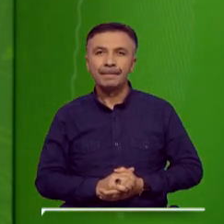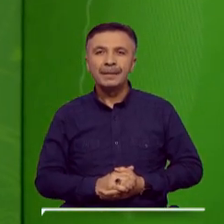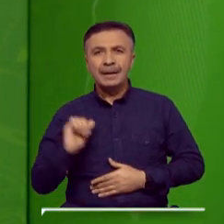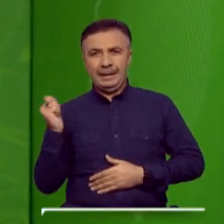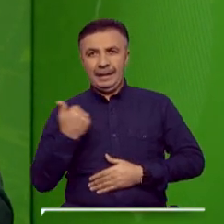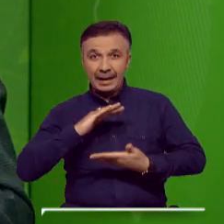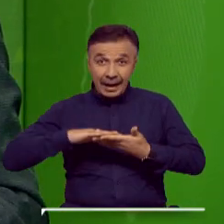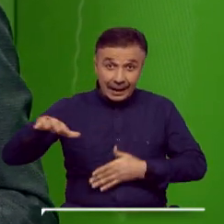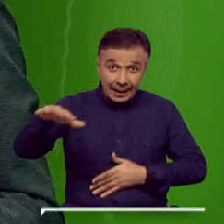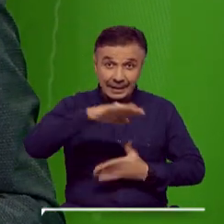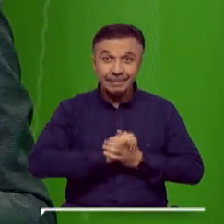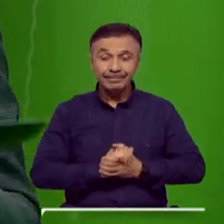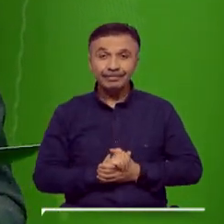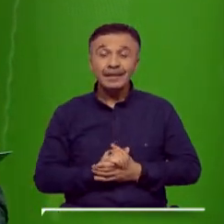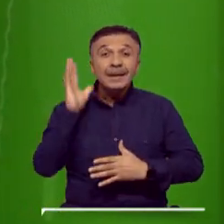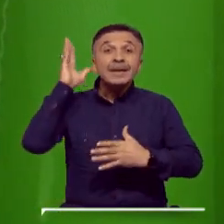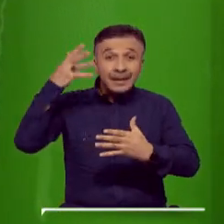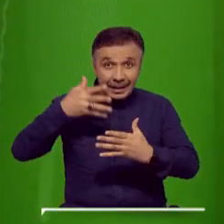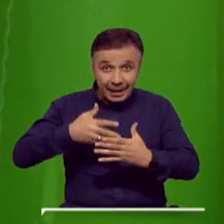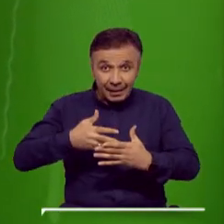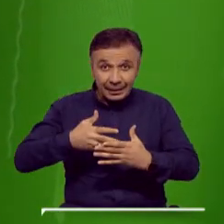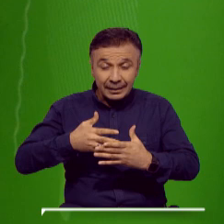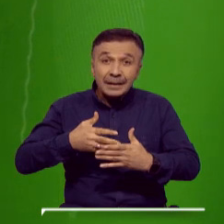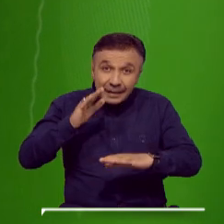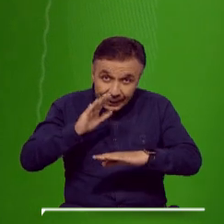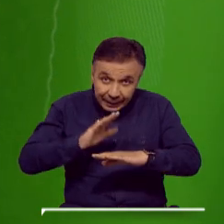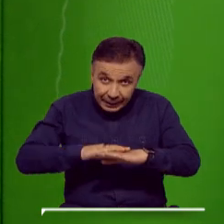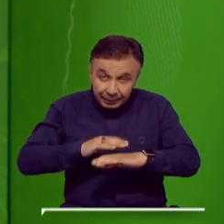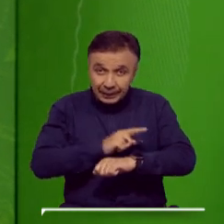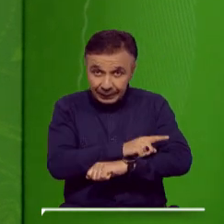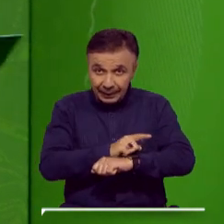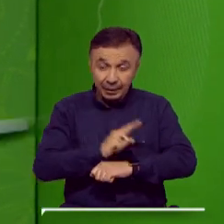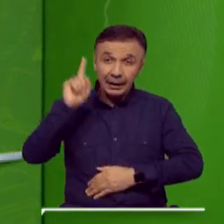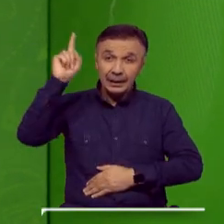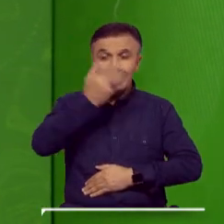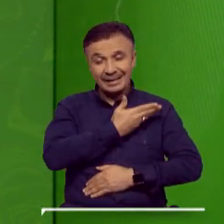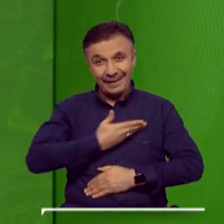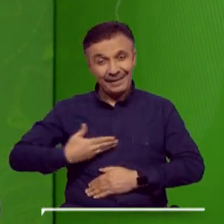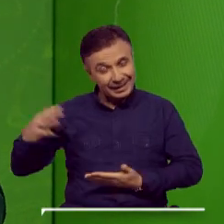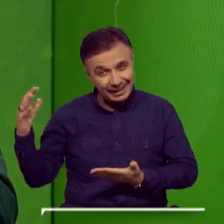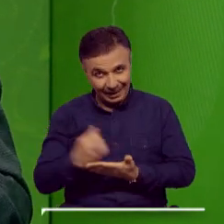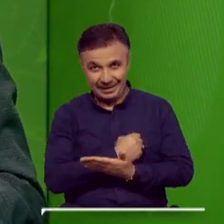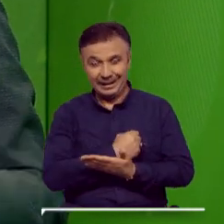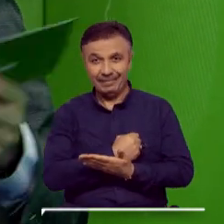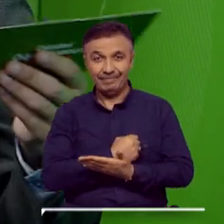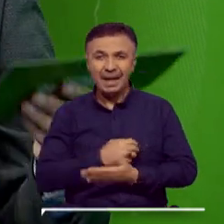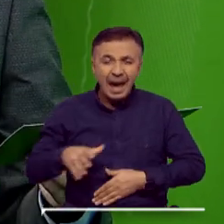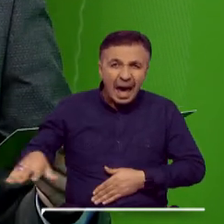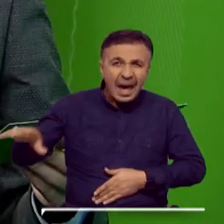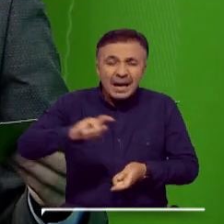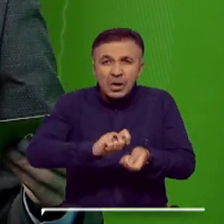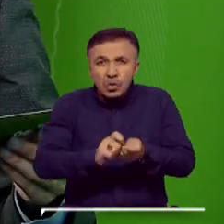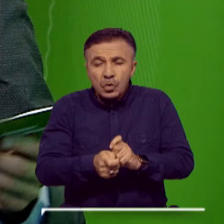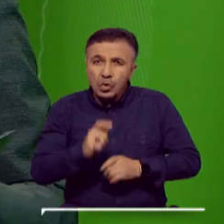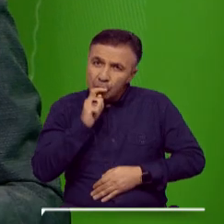Değerli arkadaşlar, ibadet yapıldığında Allah'ın sevgisini kazandıran her türlü söz